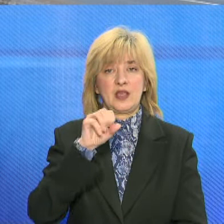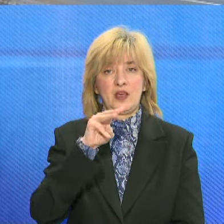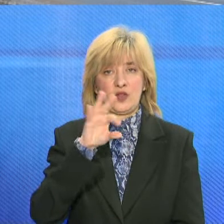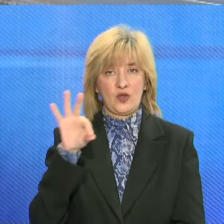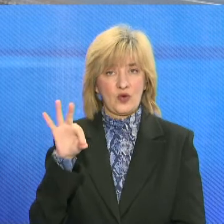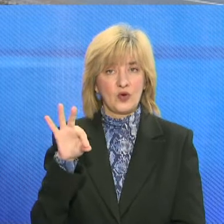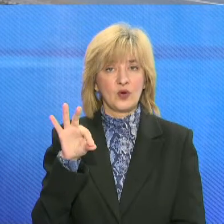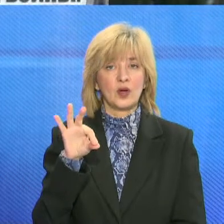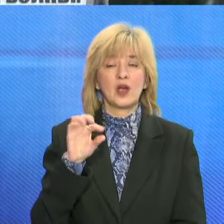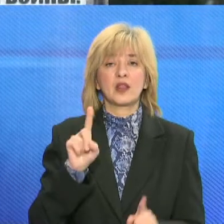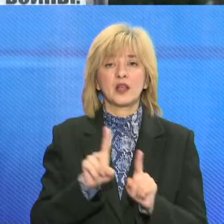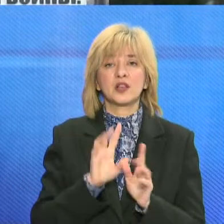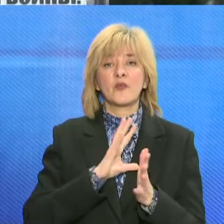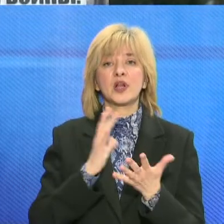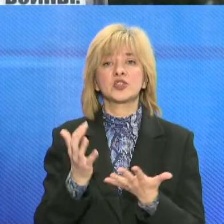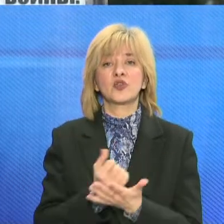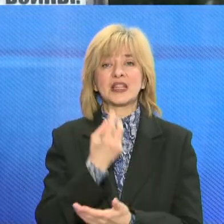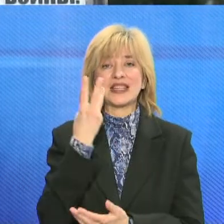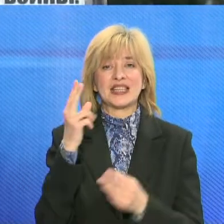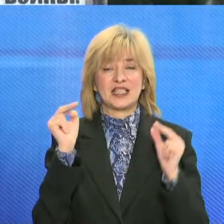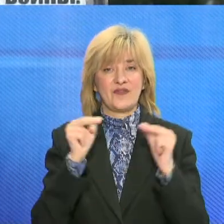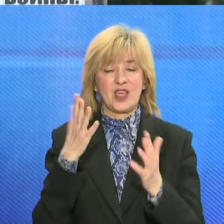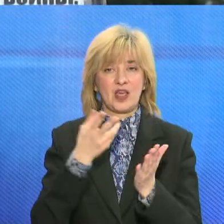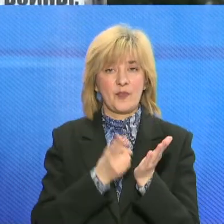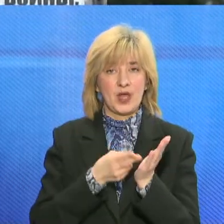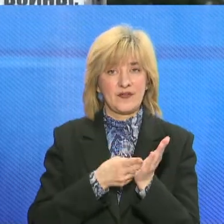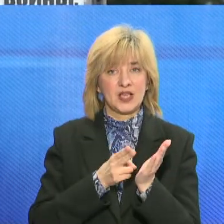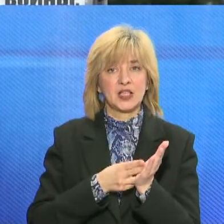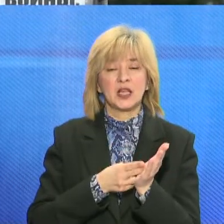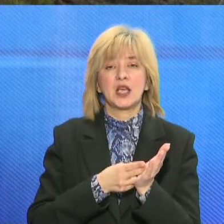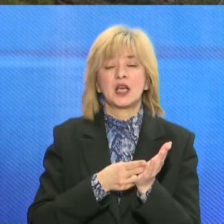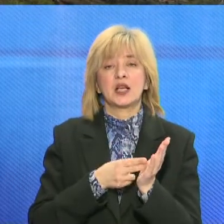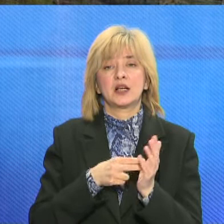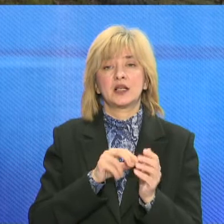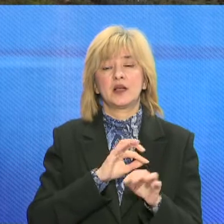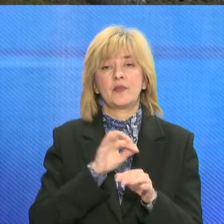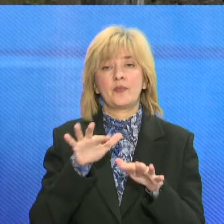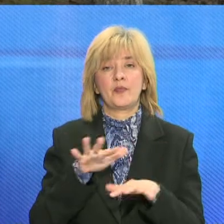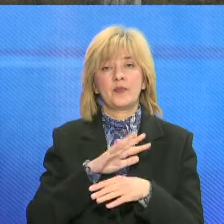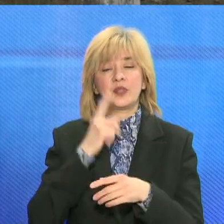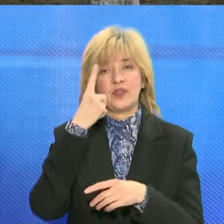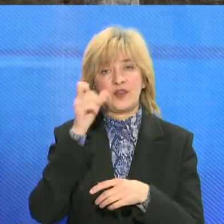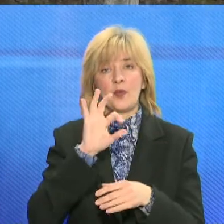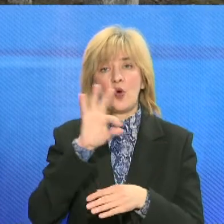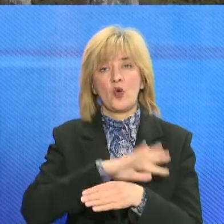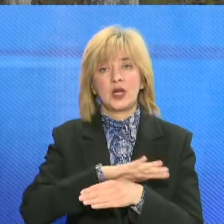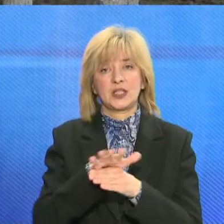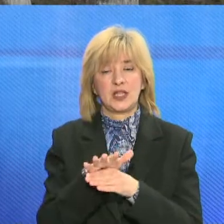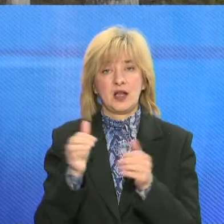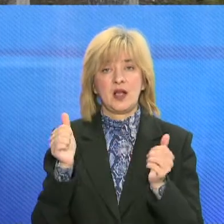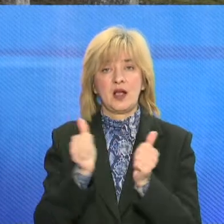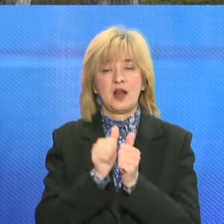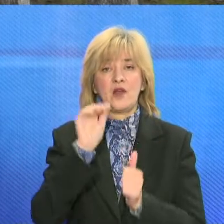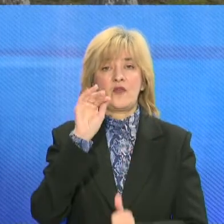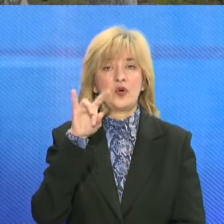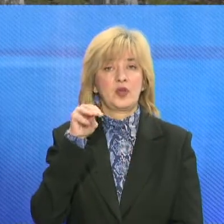Акрамя того, были знойдены еще три сведки, которые подтвердили звездки об месте расстрелу каля форта номер 12, который уваходил у склад